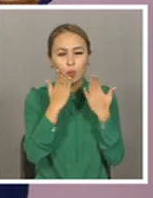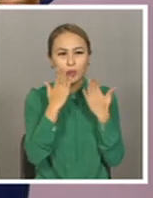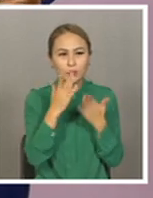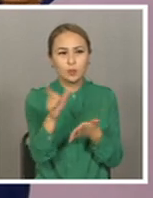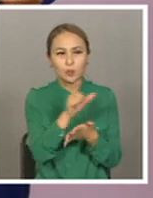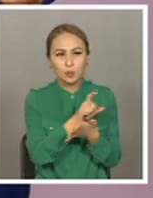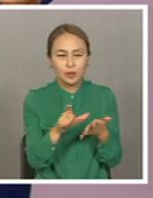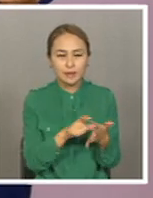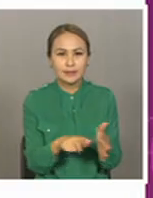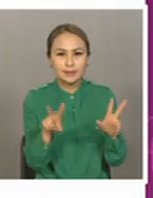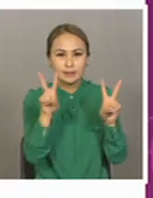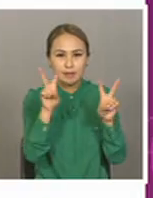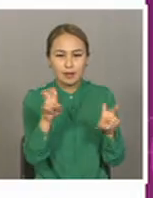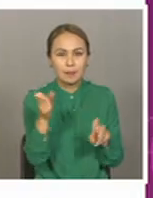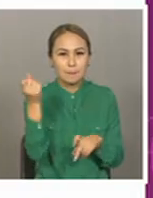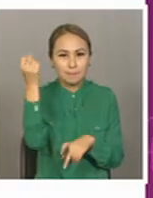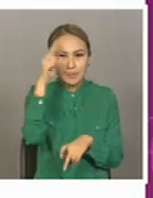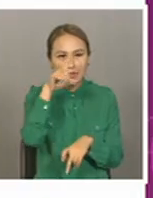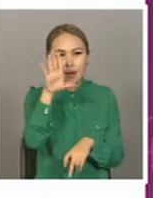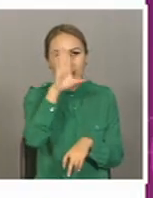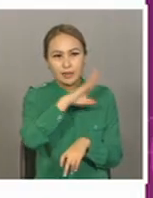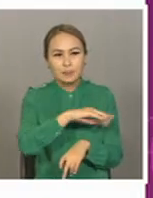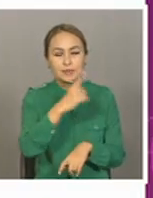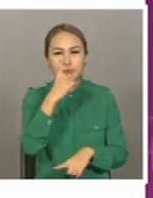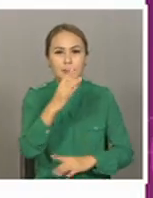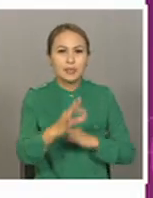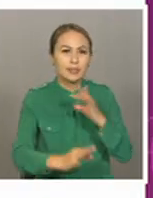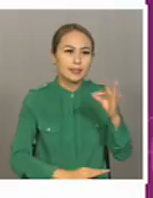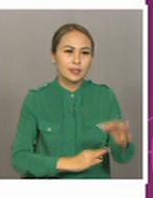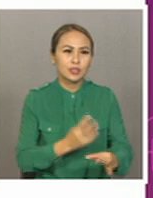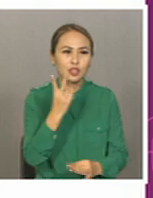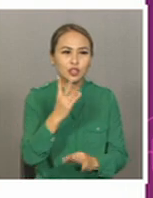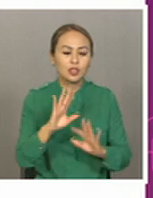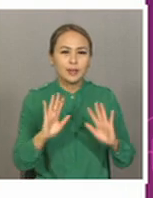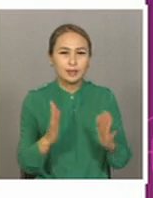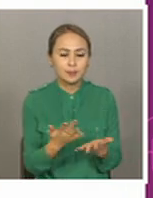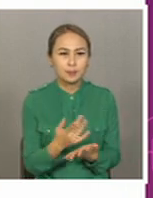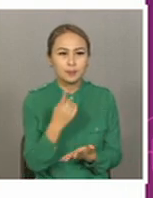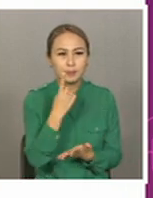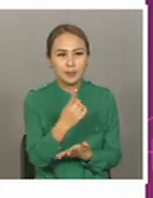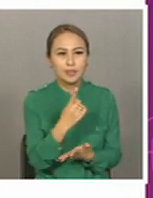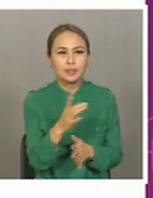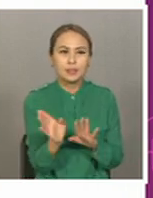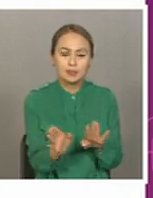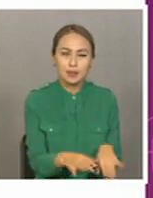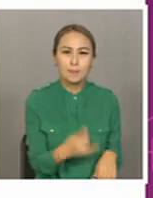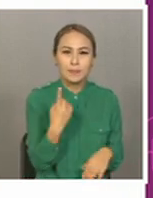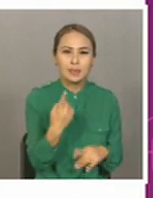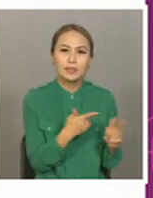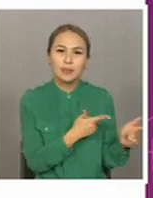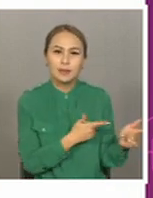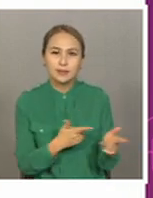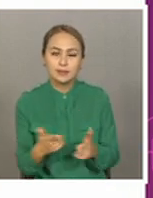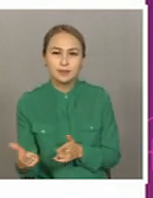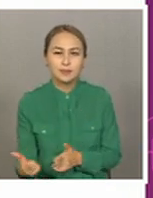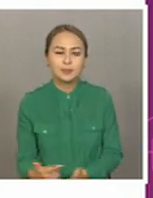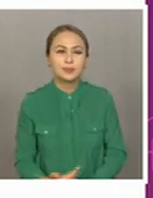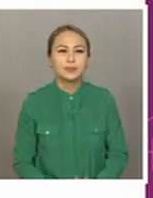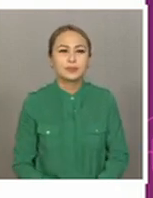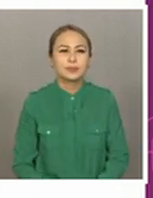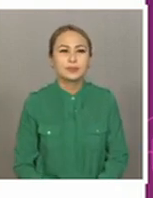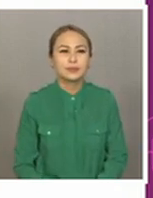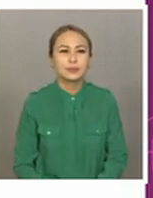өлеңіміздің тақырыбын біле аласыңдар. Бір тәулікте екі жайын, бірі кетсе, бірі дайын.